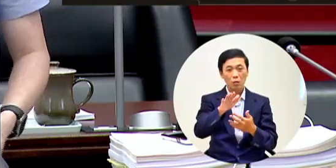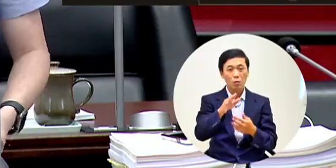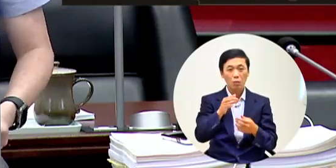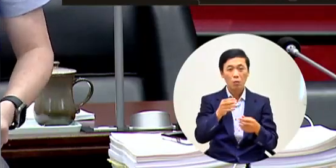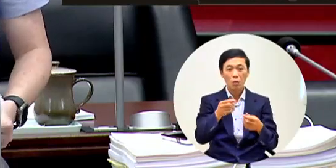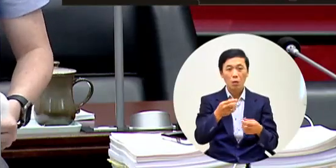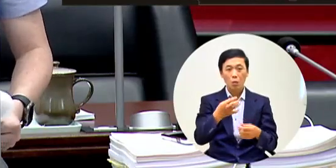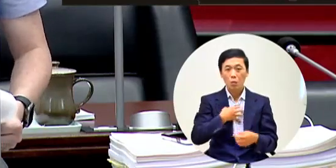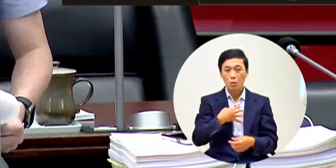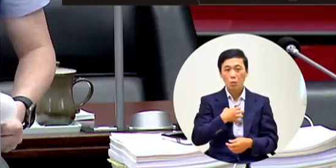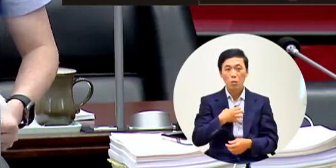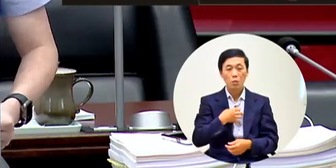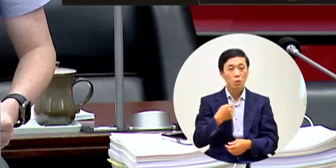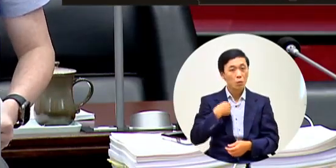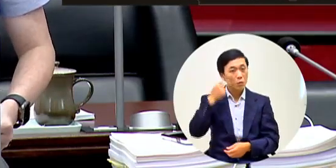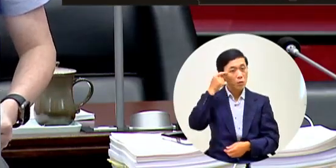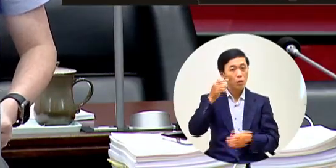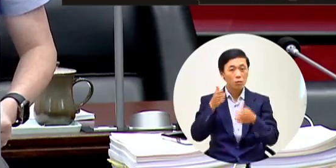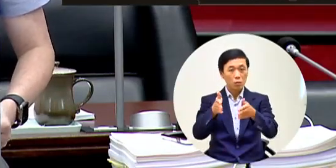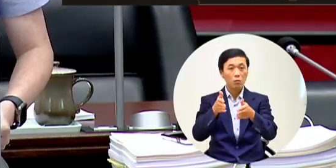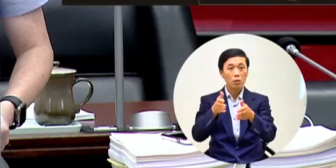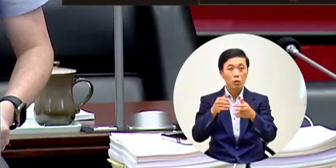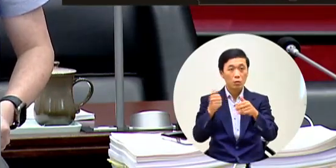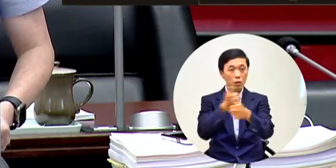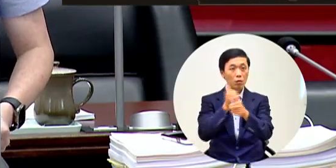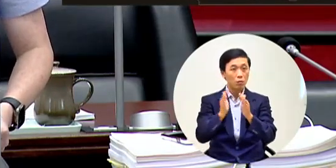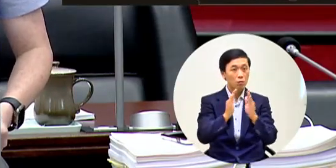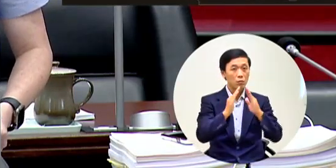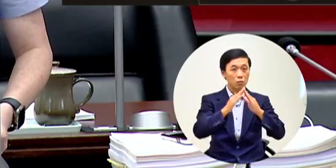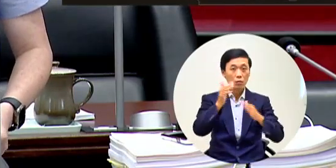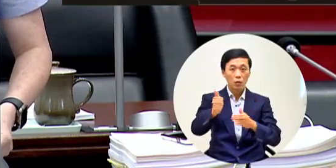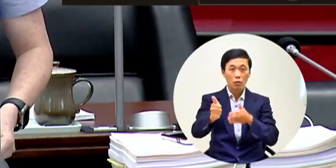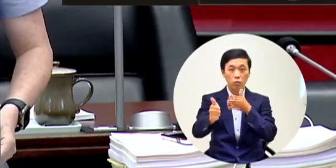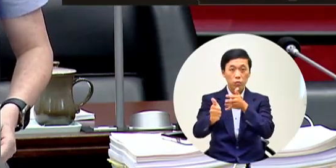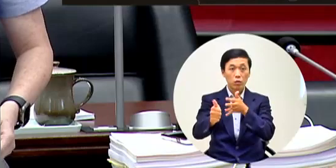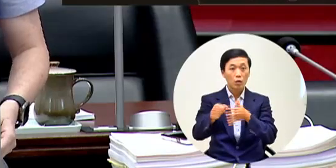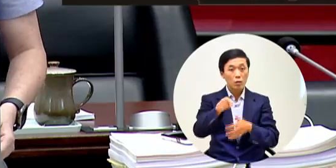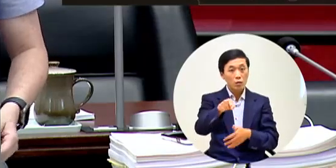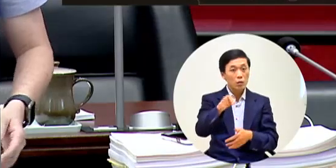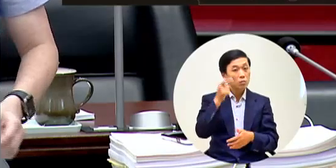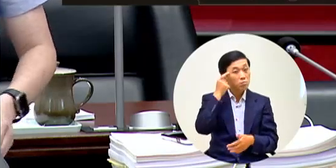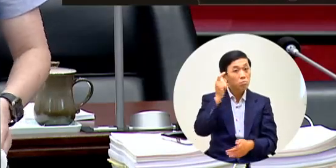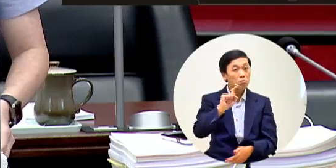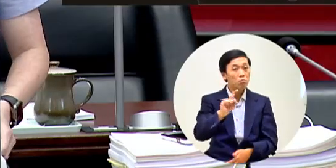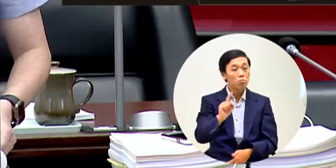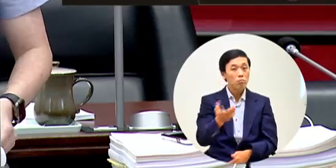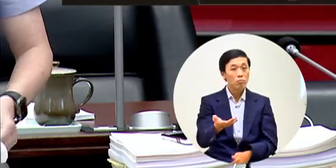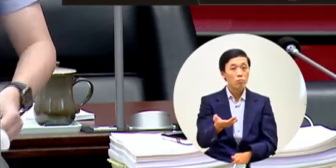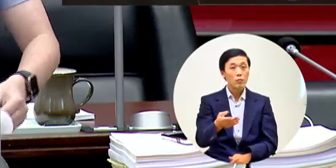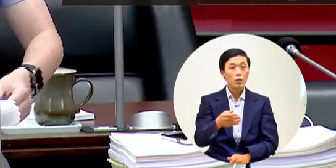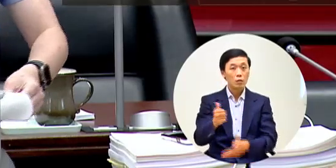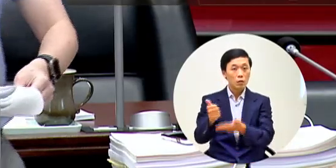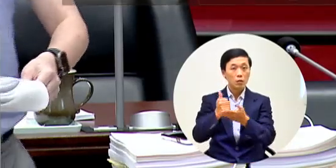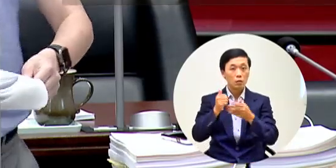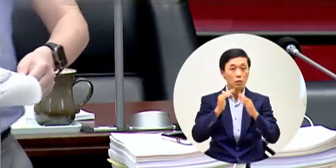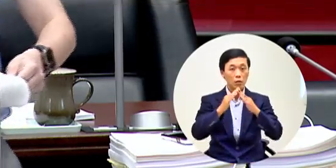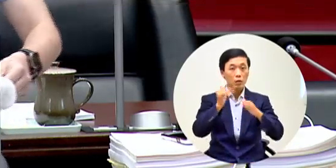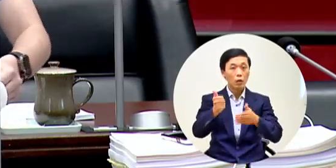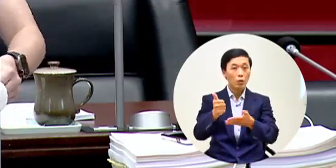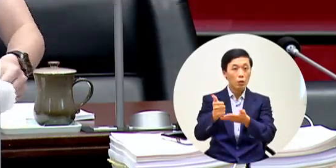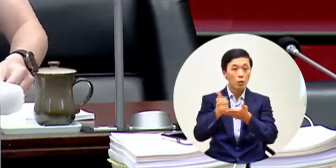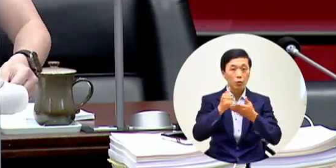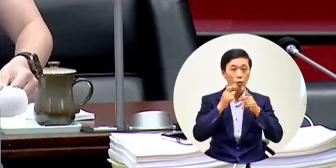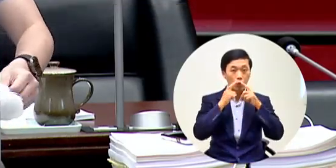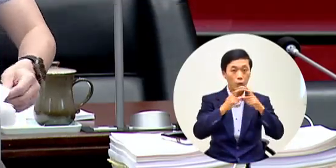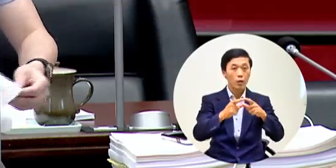小姐，我想要问咱的代理市长哦，小姐，让我这边看法哦，来，请那个市长答复一下。 请杨代理市